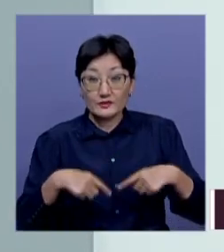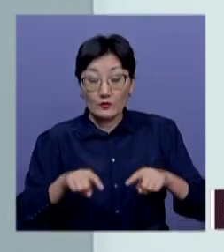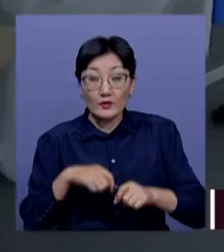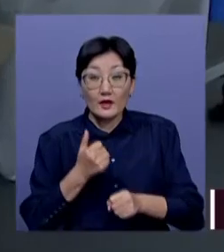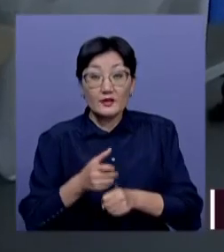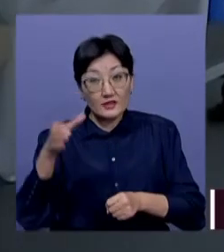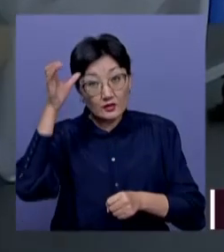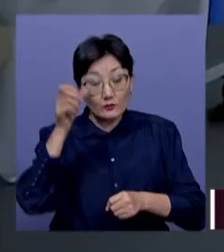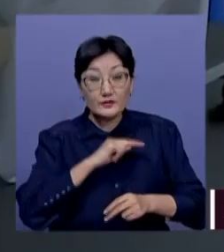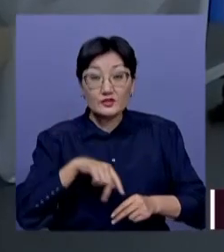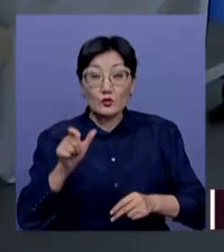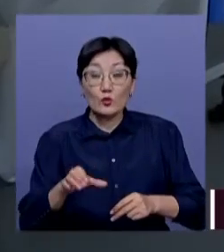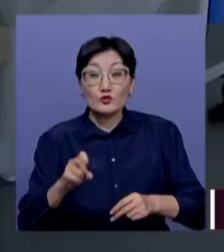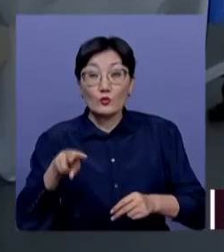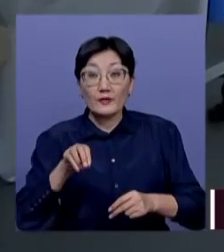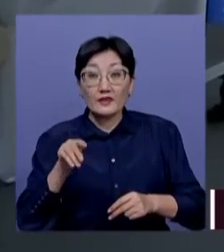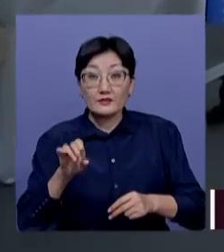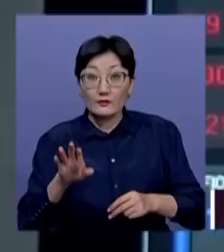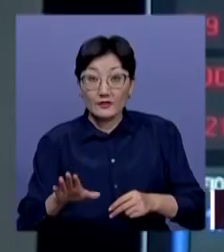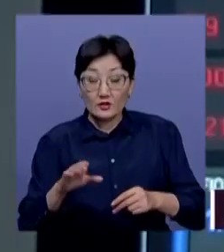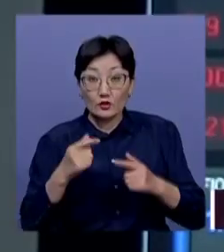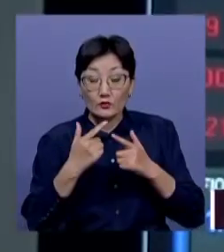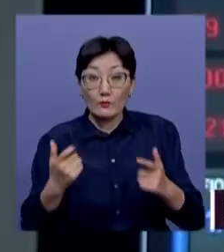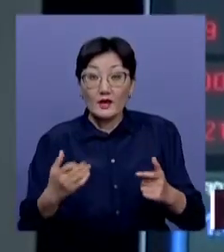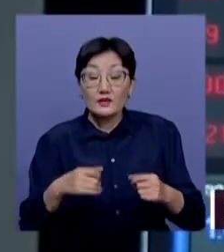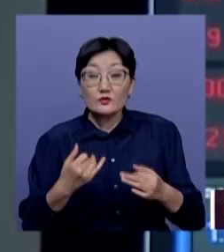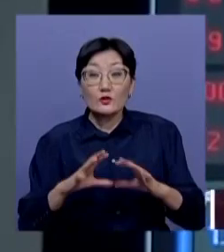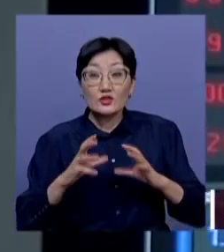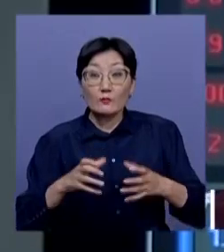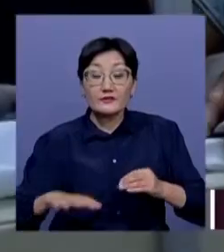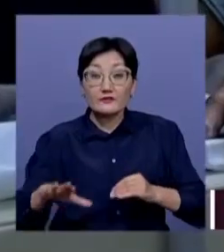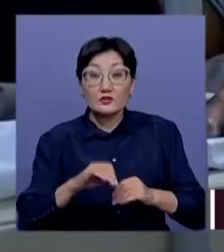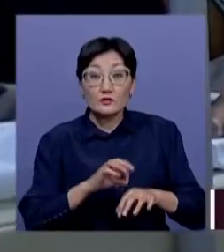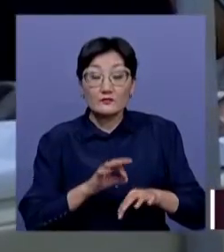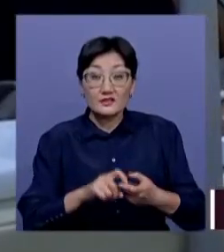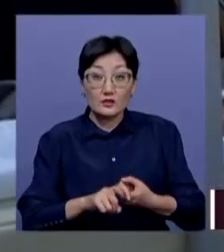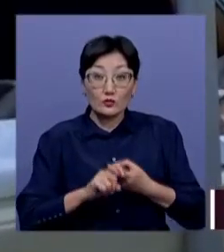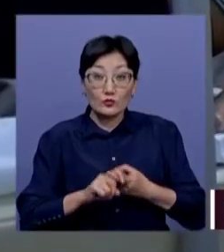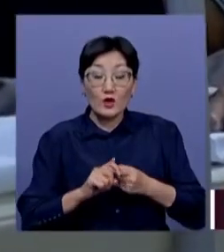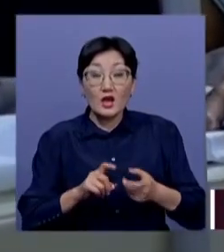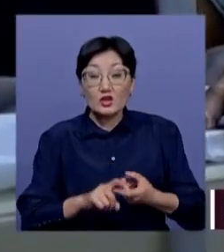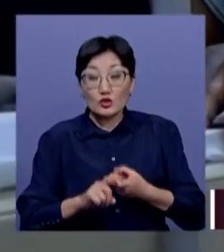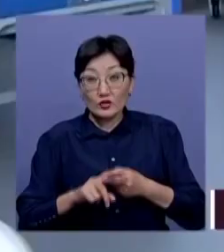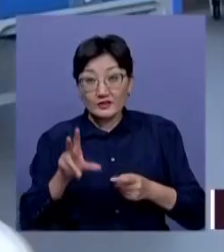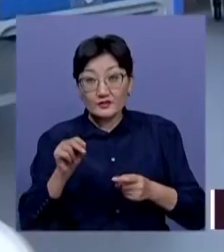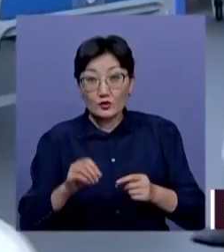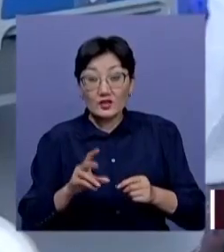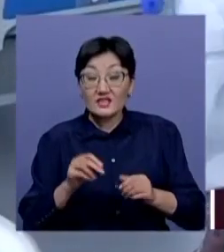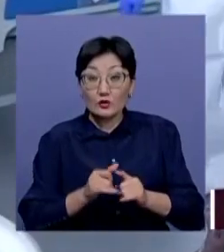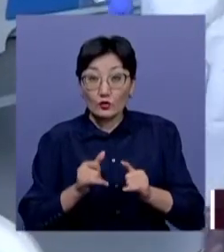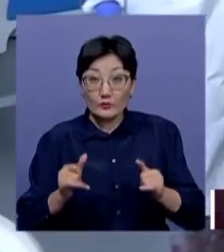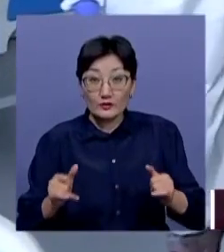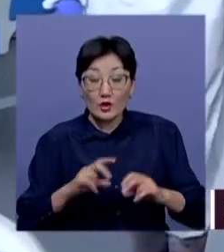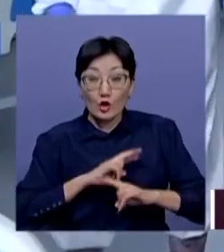бас ғылыми қызметкері Сумия Сваминатанның айтуынша, бүгінде әлем бойынша коронавирустық инфекцияны жұқтырғандар көбейіп келеді.